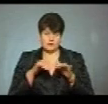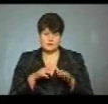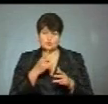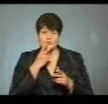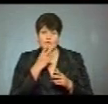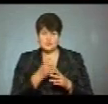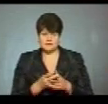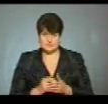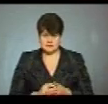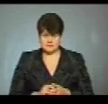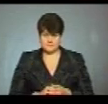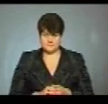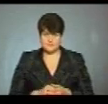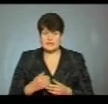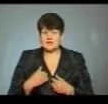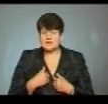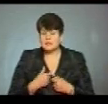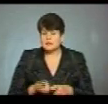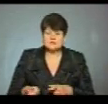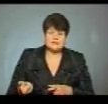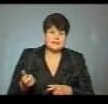життя». Я надзвичайно